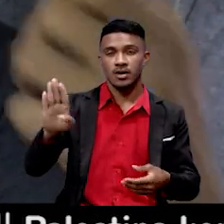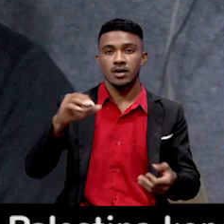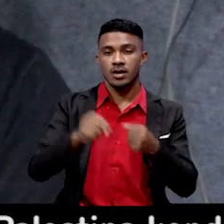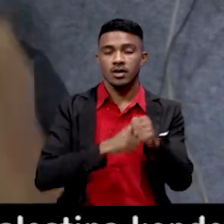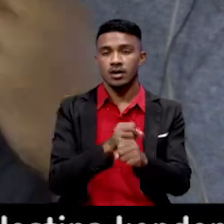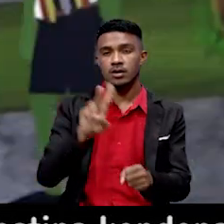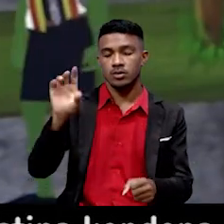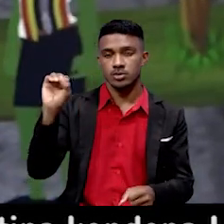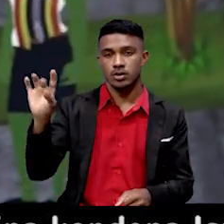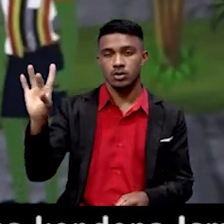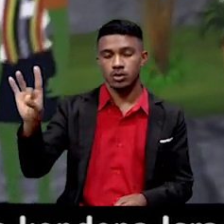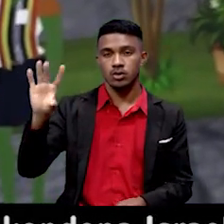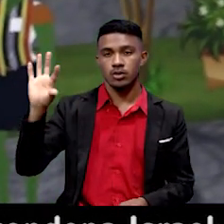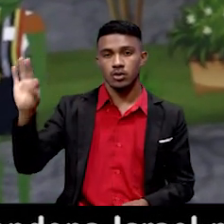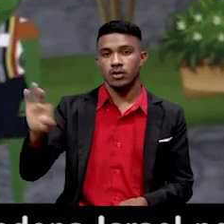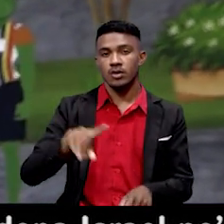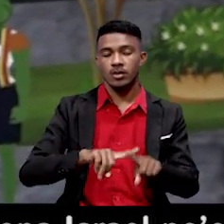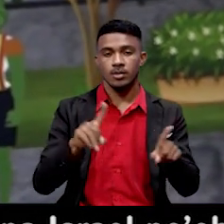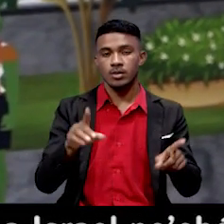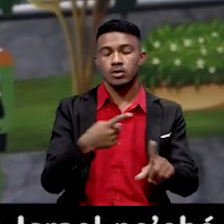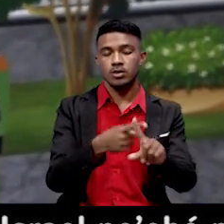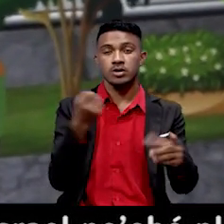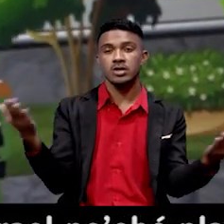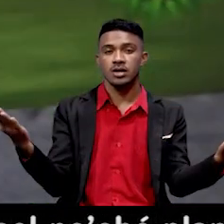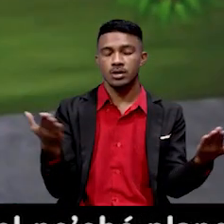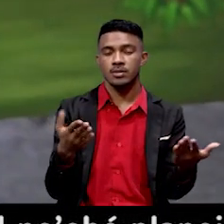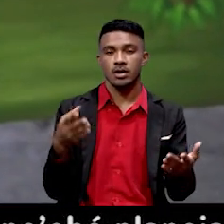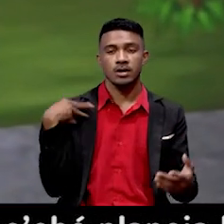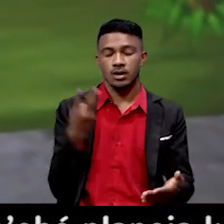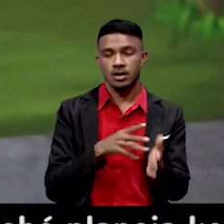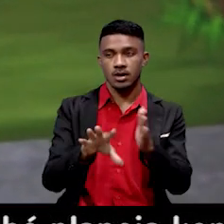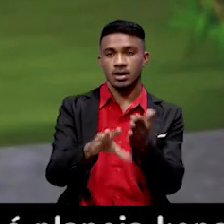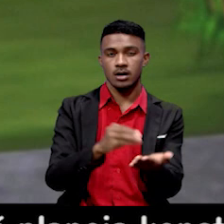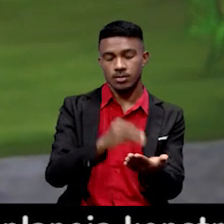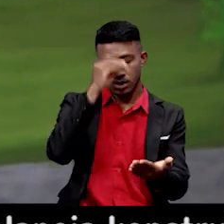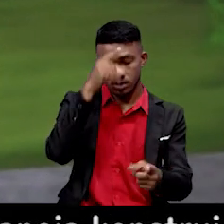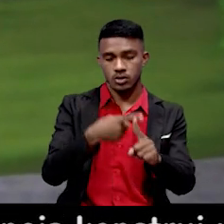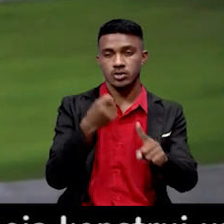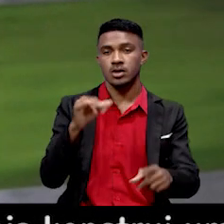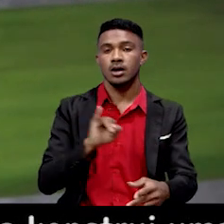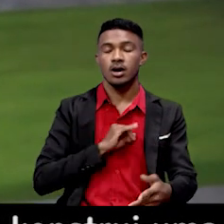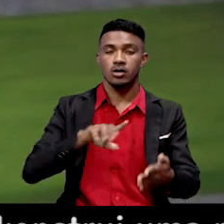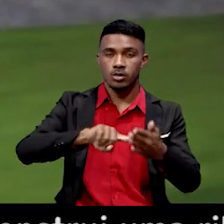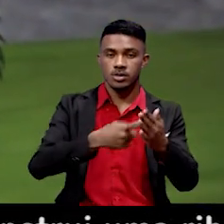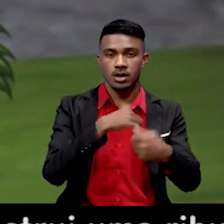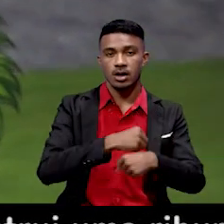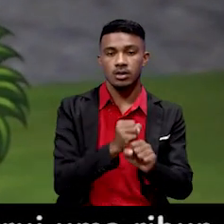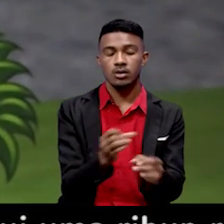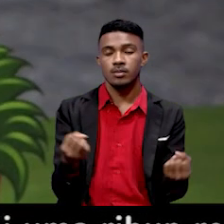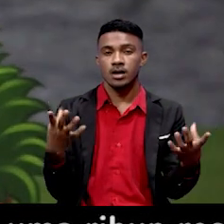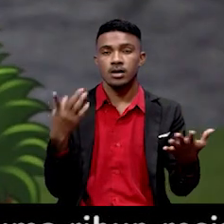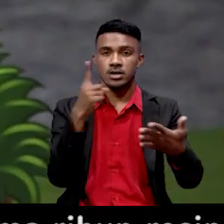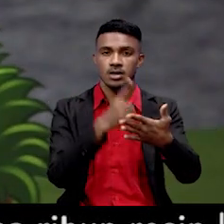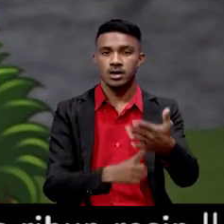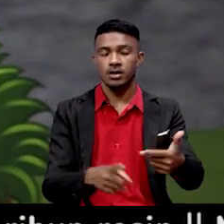teladung familiar. Mebe usine ba atrayan itu. Ini antau usine ba aku mesah halon buat barak kelana seda.